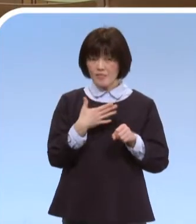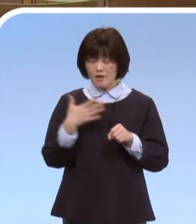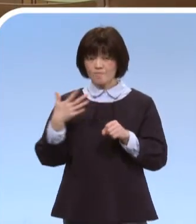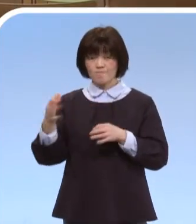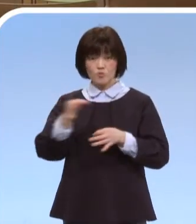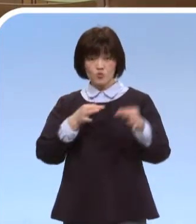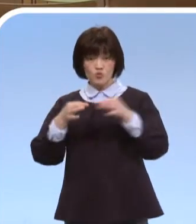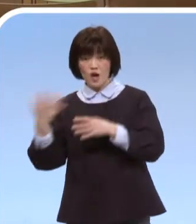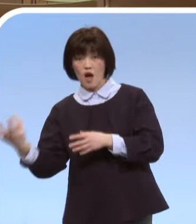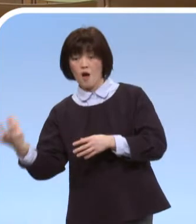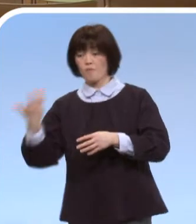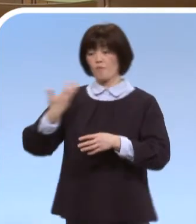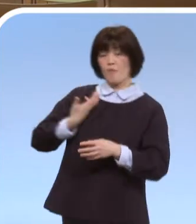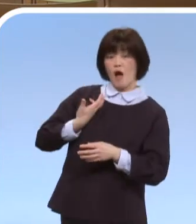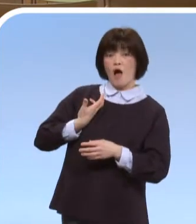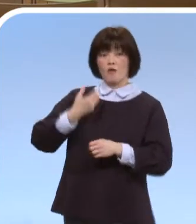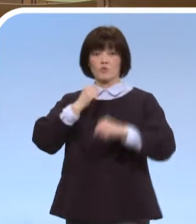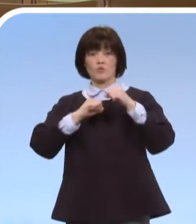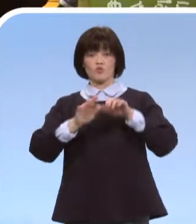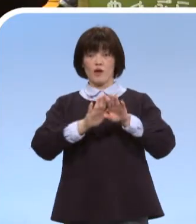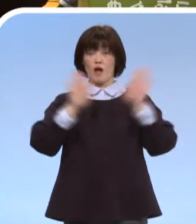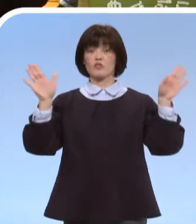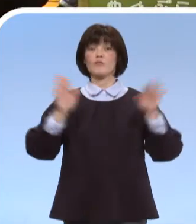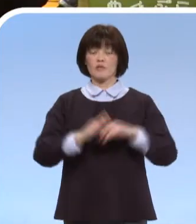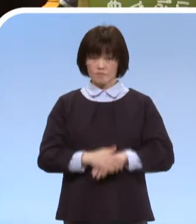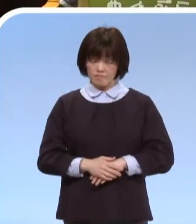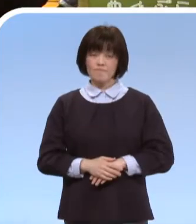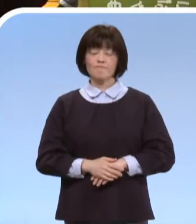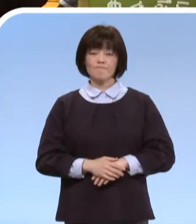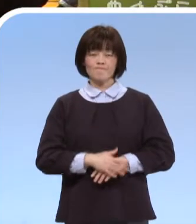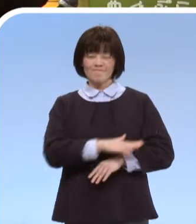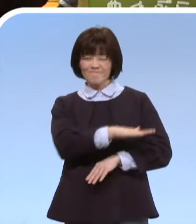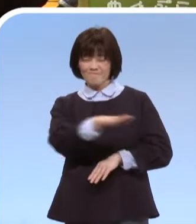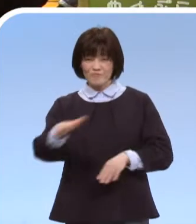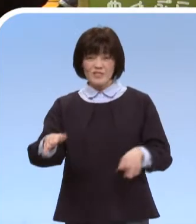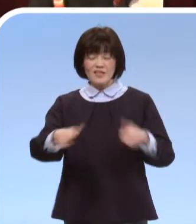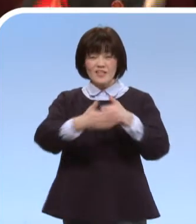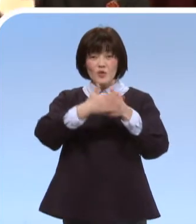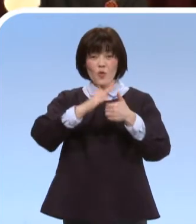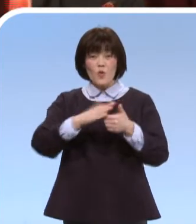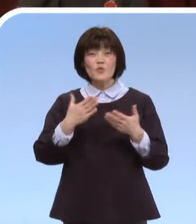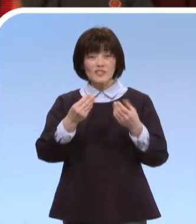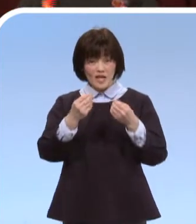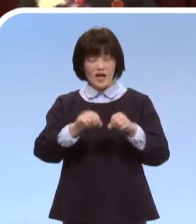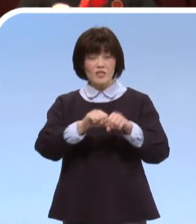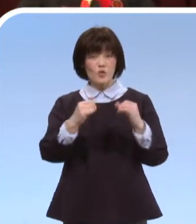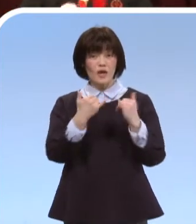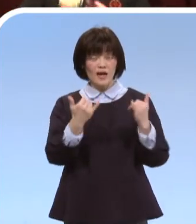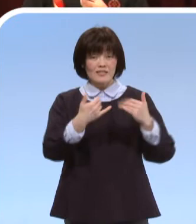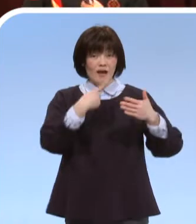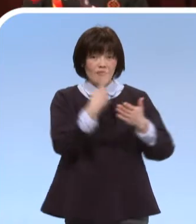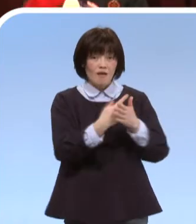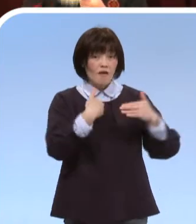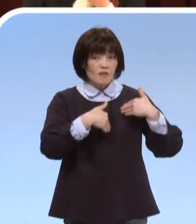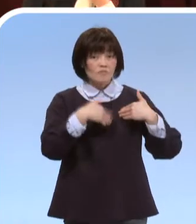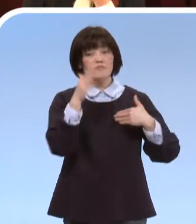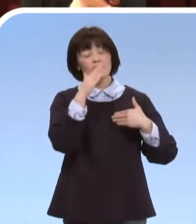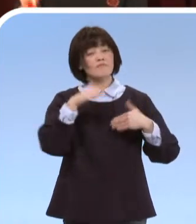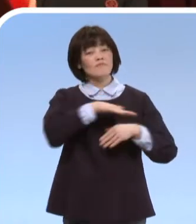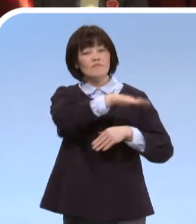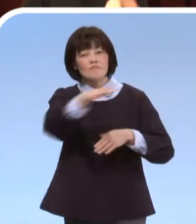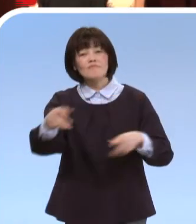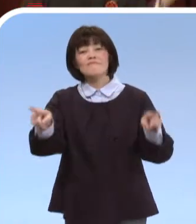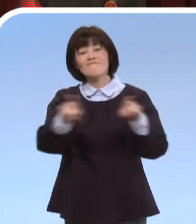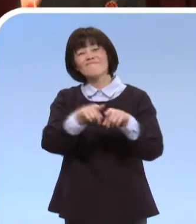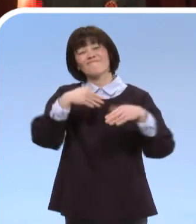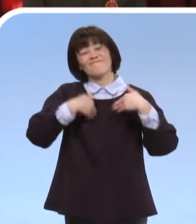田さんたちが運営を受託。いろんな人たちが協力して、障害のあるなし関係なくみんな